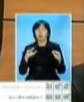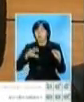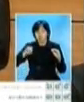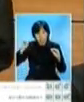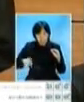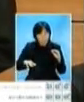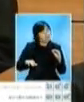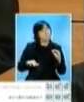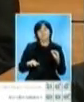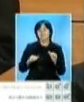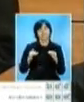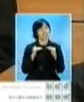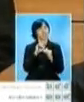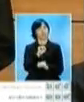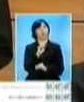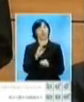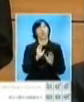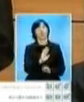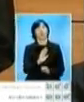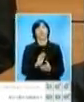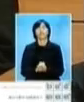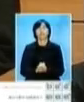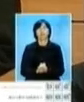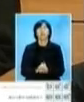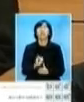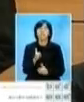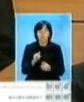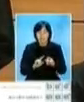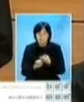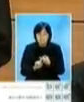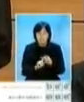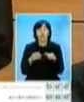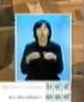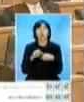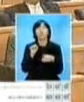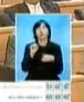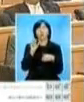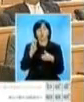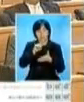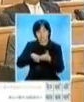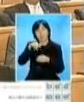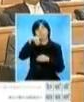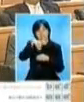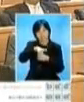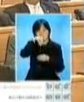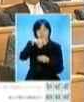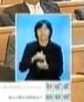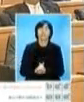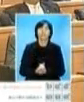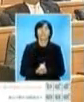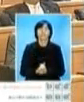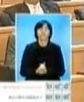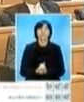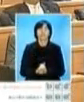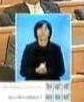ป็นการตัดสิทธิ์ประชาชนเป็นการยกอำนาจของประชาชนไปให้อัยการสูงสุดคนเดียว ซึ่งการยื่นร้องคัดค้